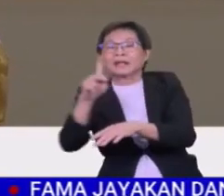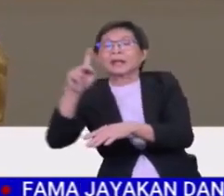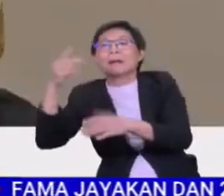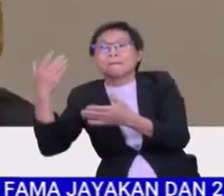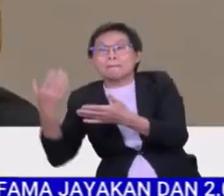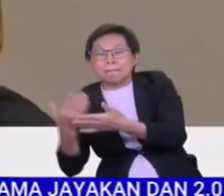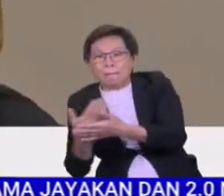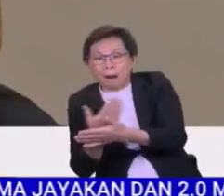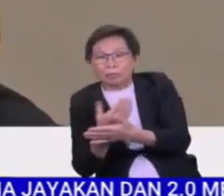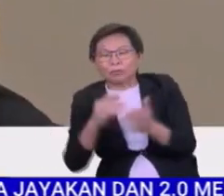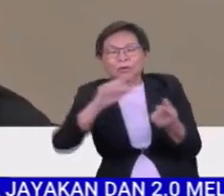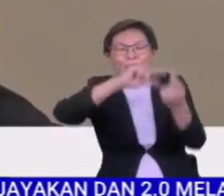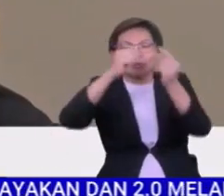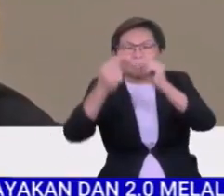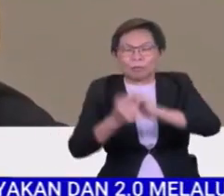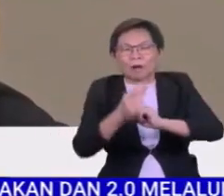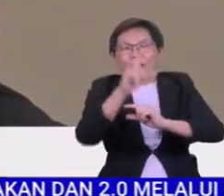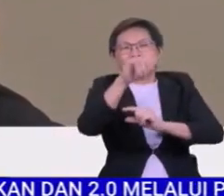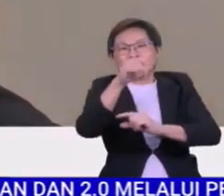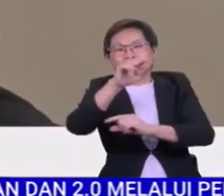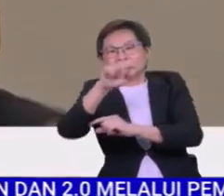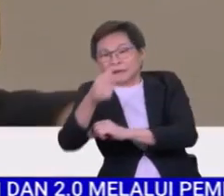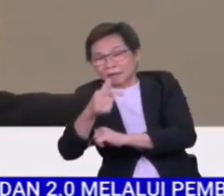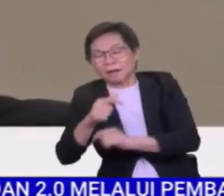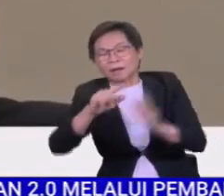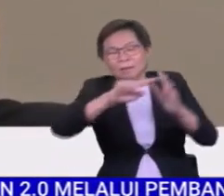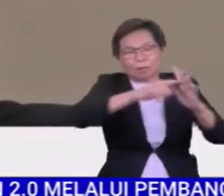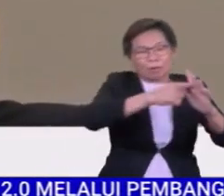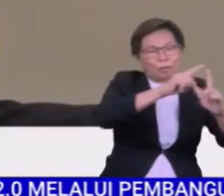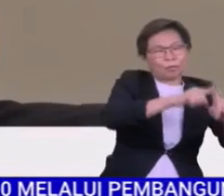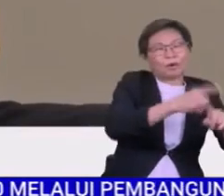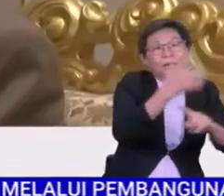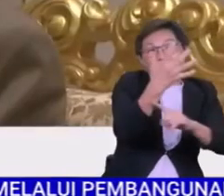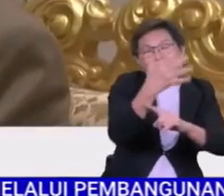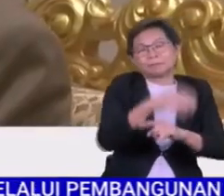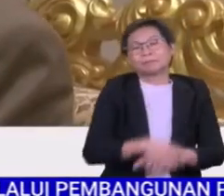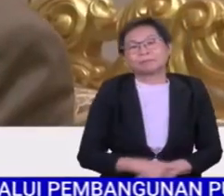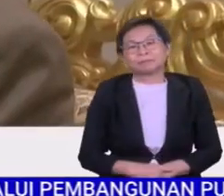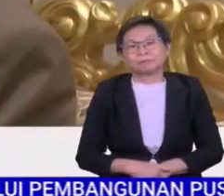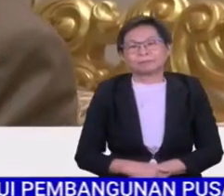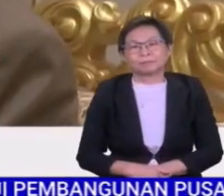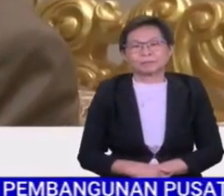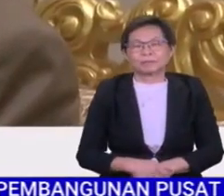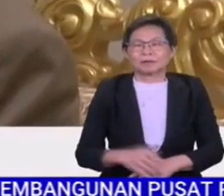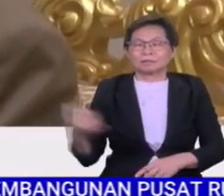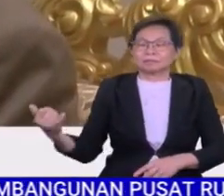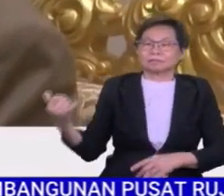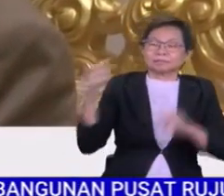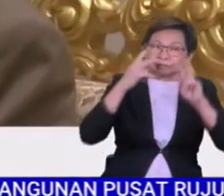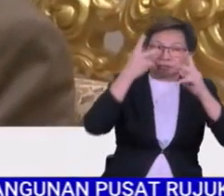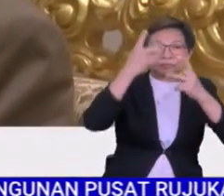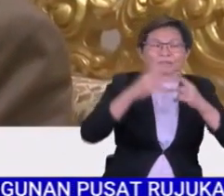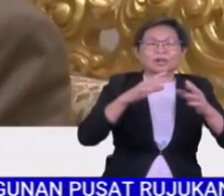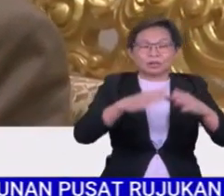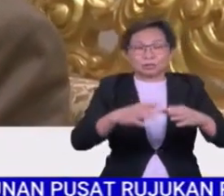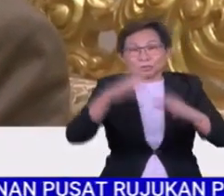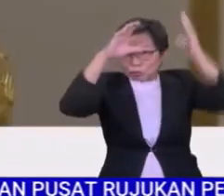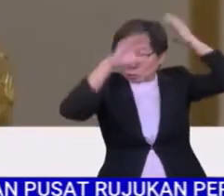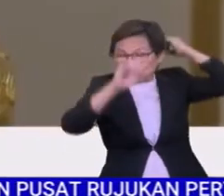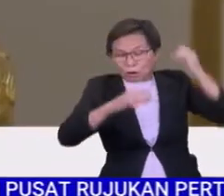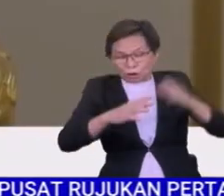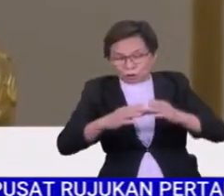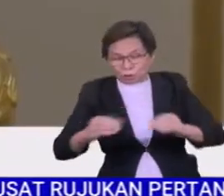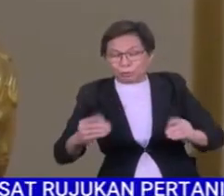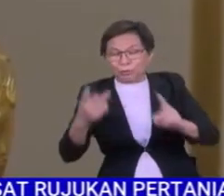sefang yang menggantikan liang chid bermula Mei depan sementara itu kunjungan hormat Duta jepun ke Malaysia